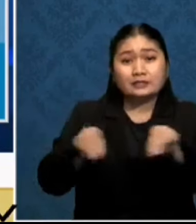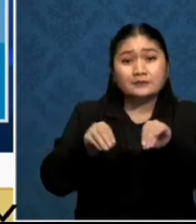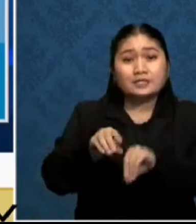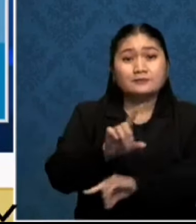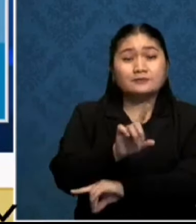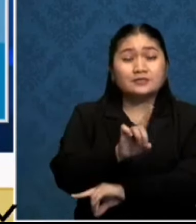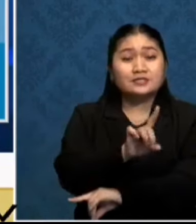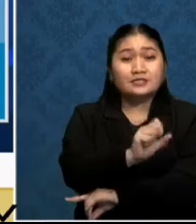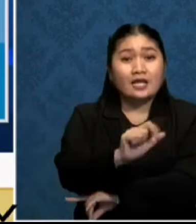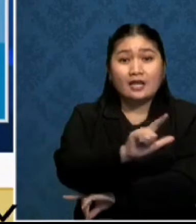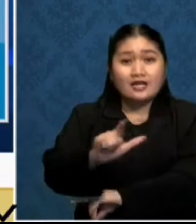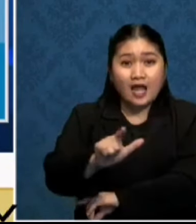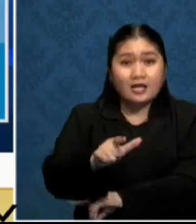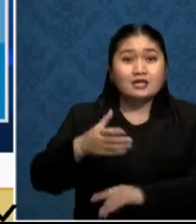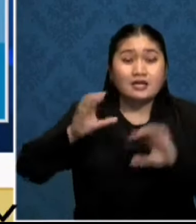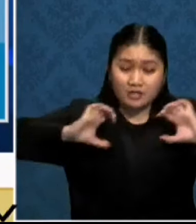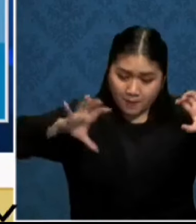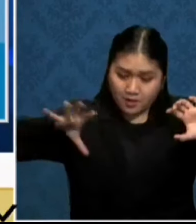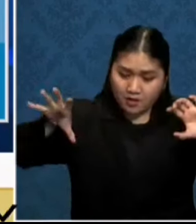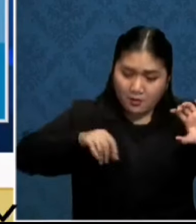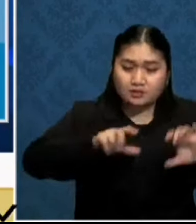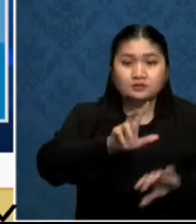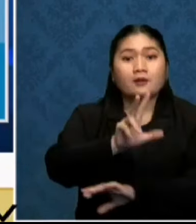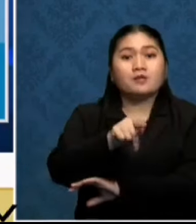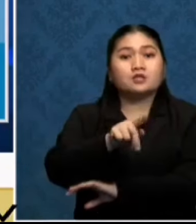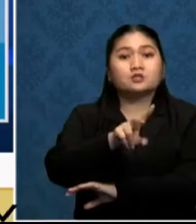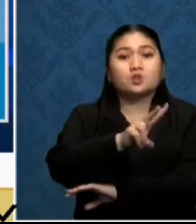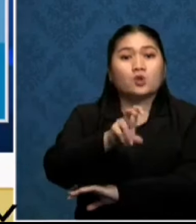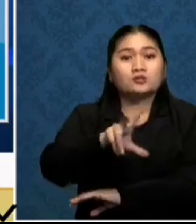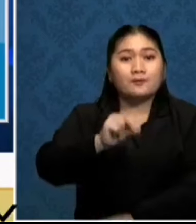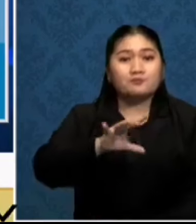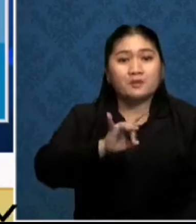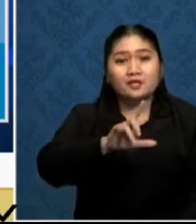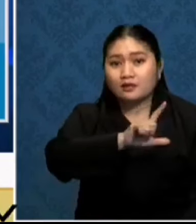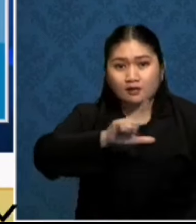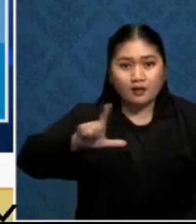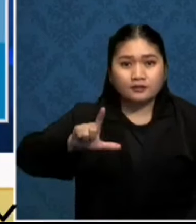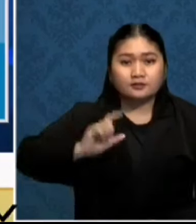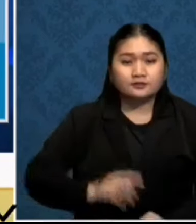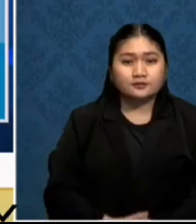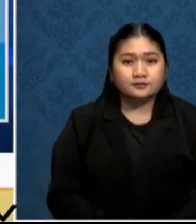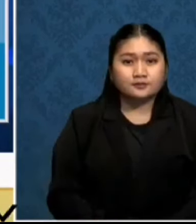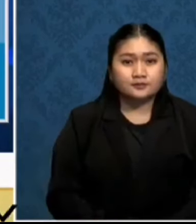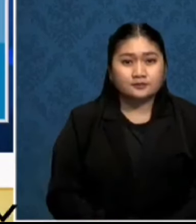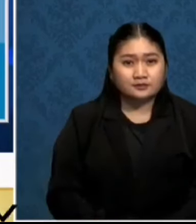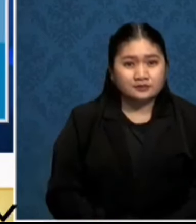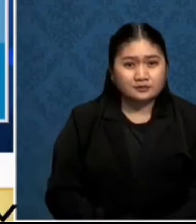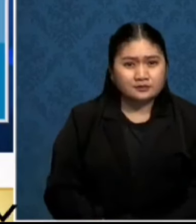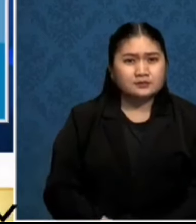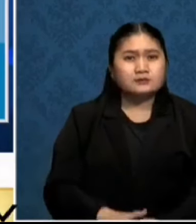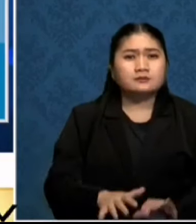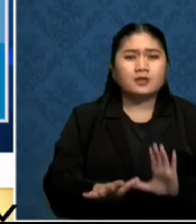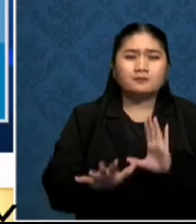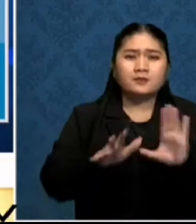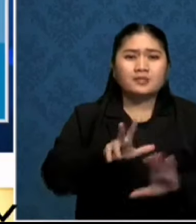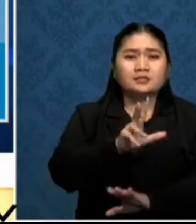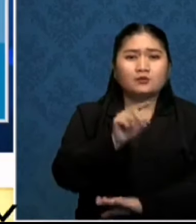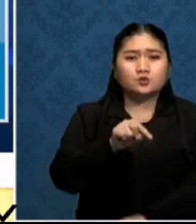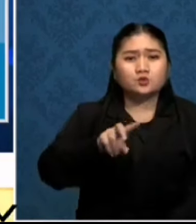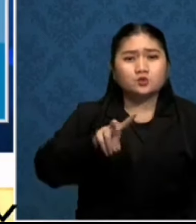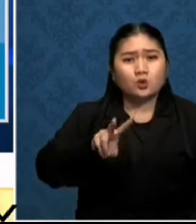รัฐบาลใช้ไปแค่ 3,2 38ล้านแค่ 3.25